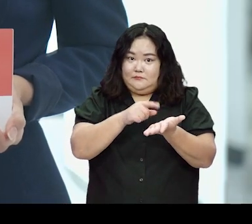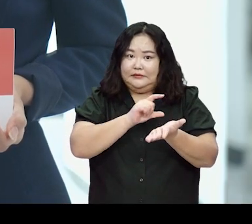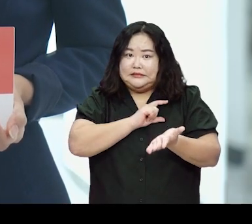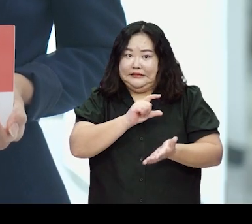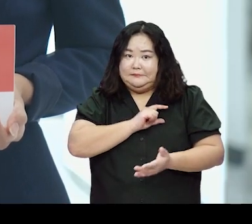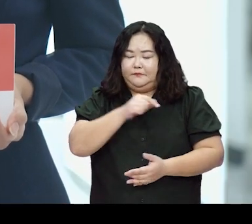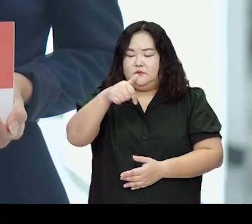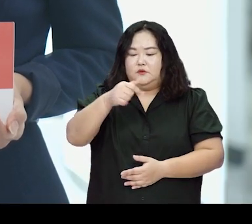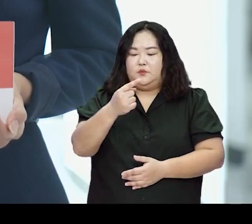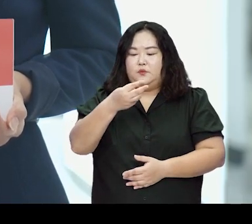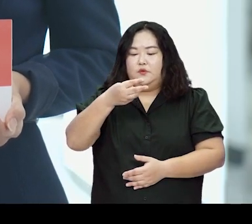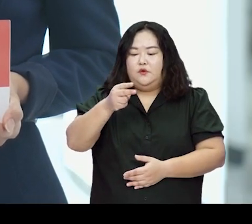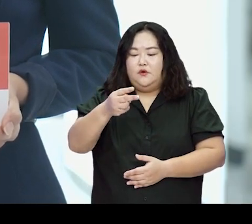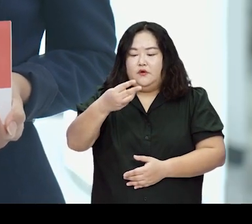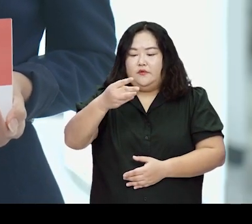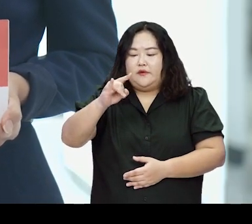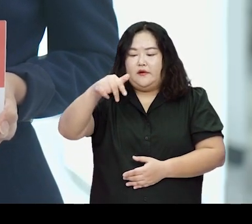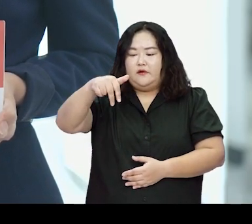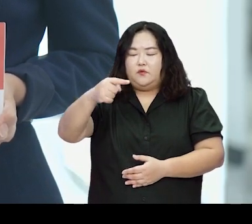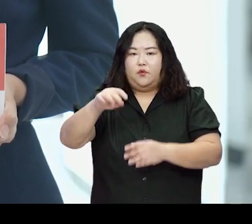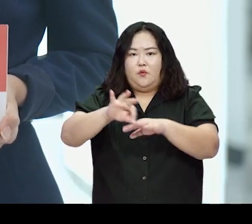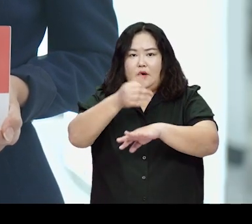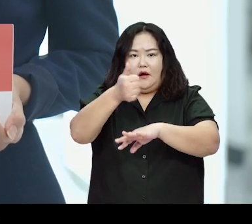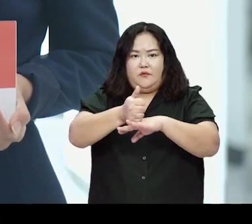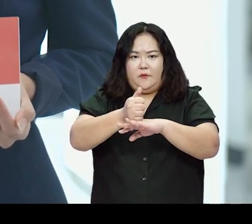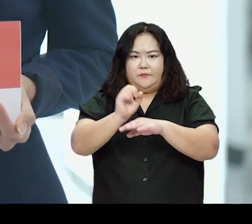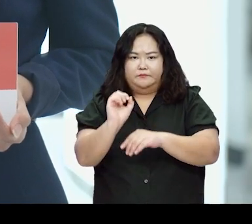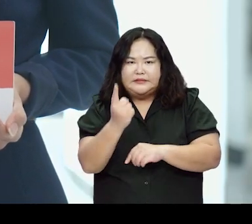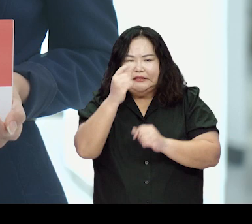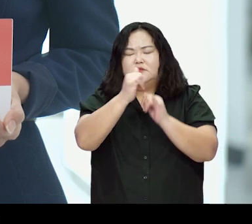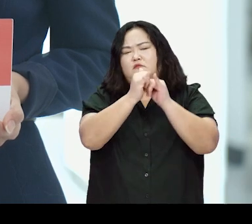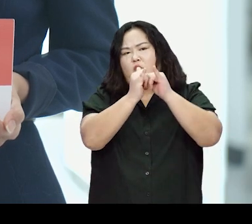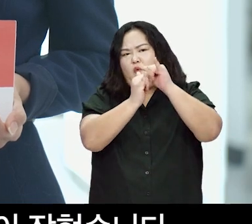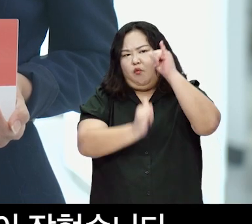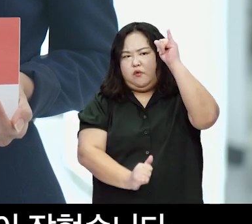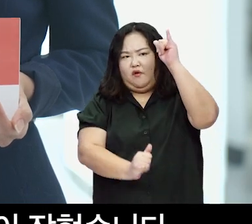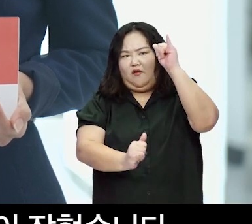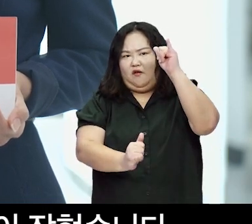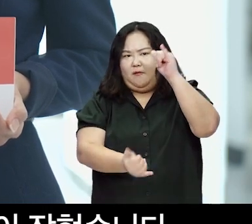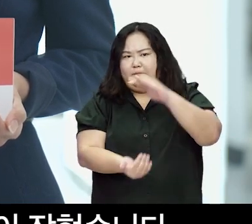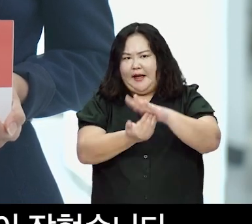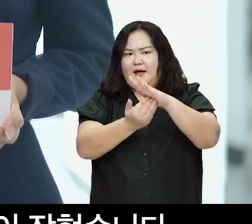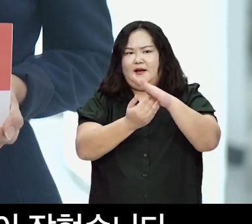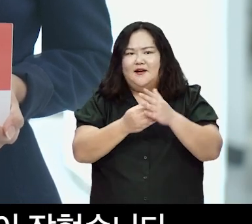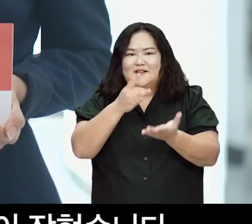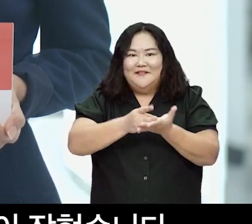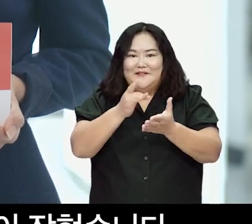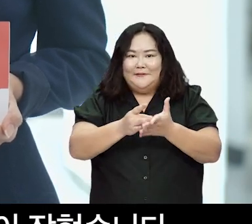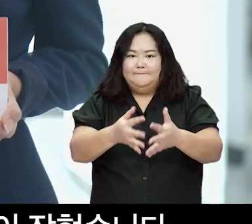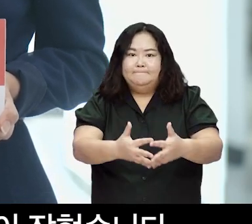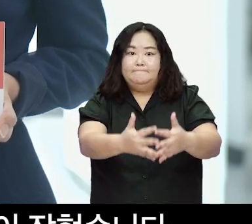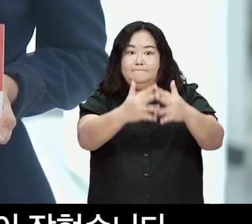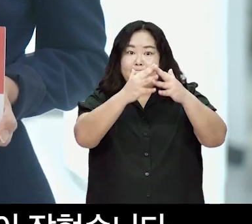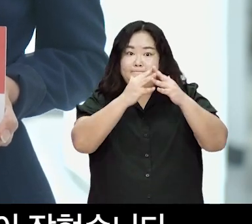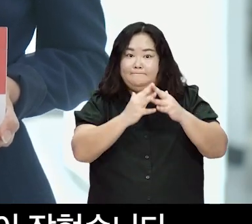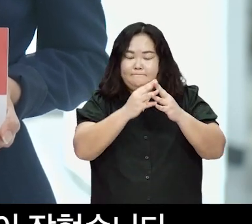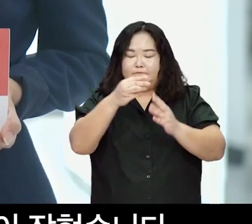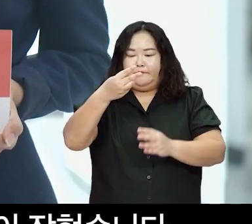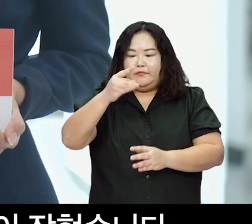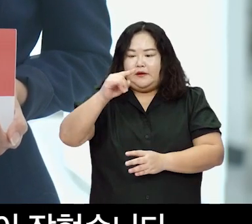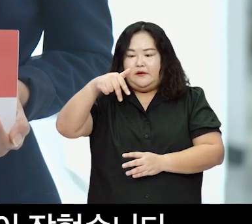지명은 고려태조 왕권으로부터 나왔을 정도로 역사가 깊은데요 선도부가 설치됐던 유량동에